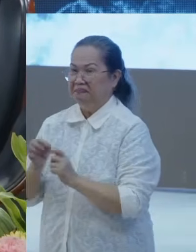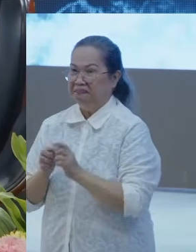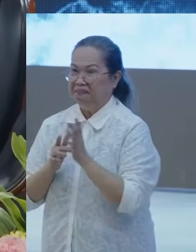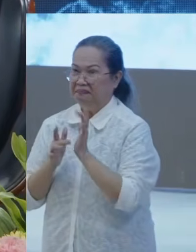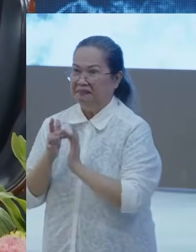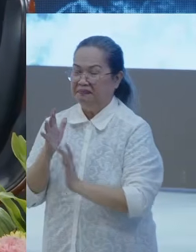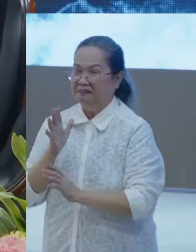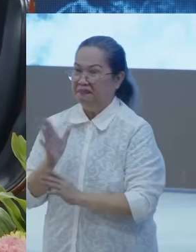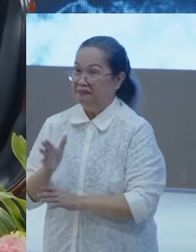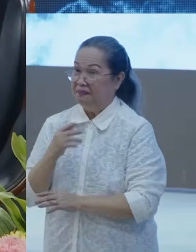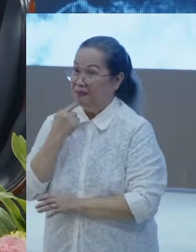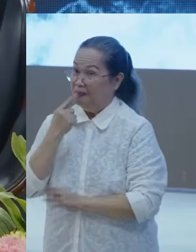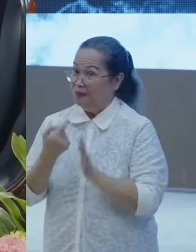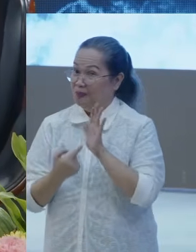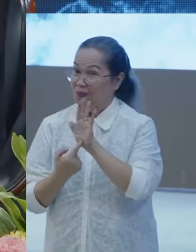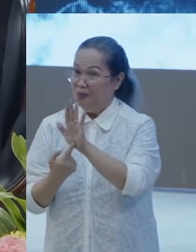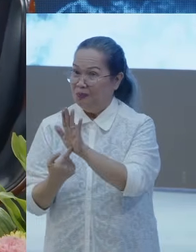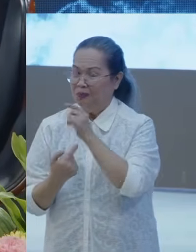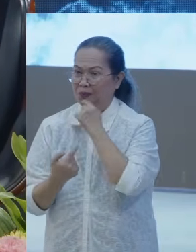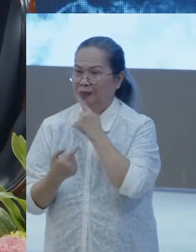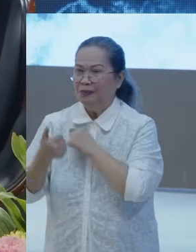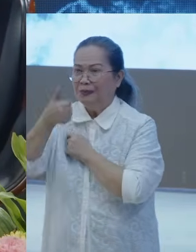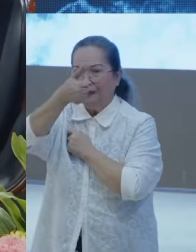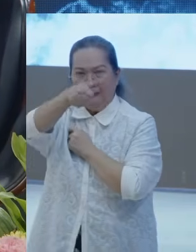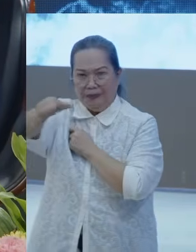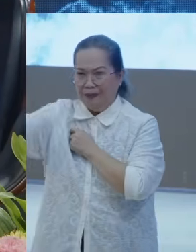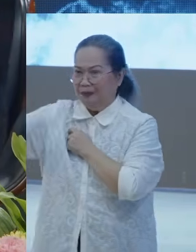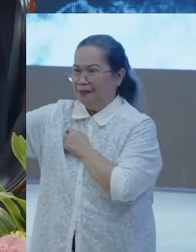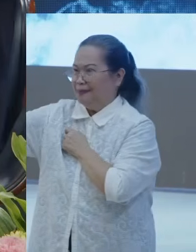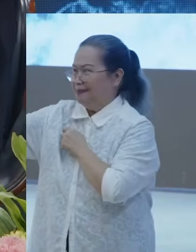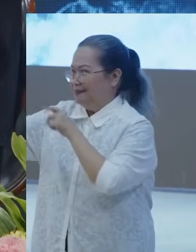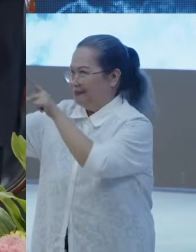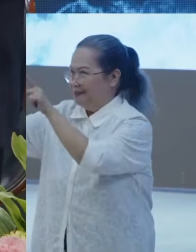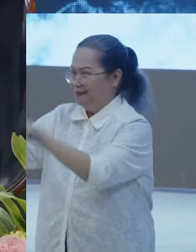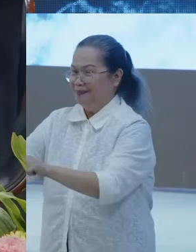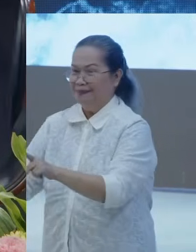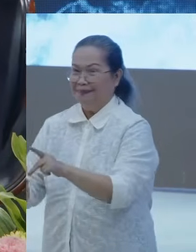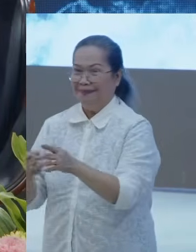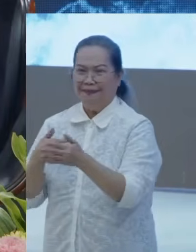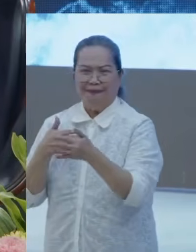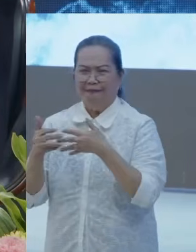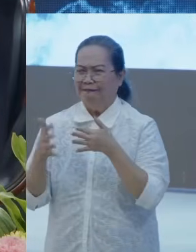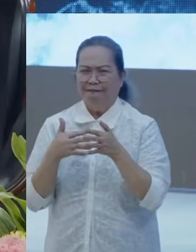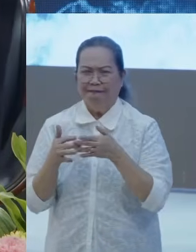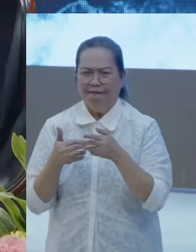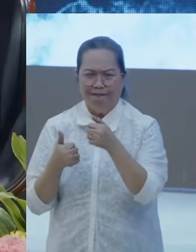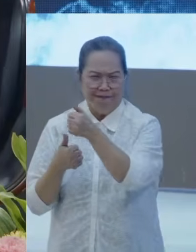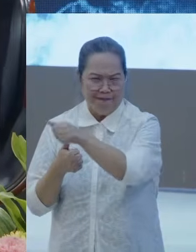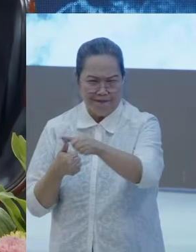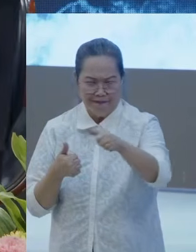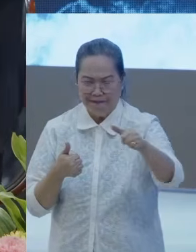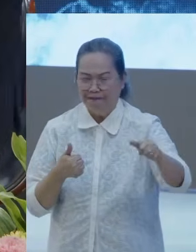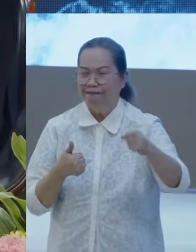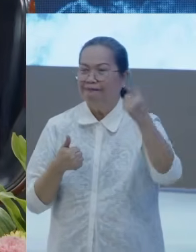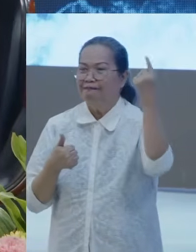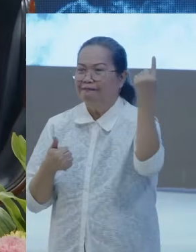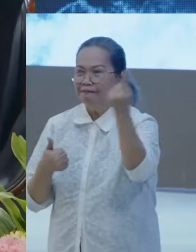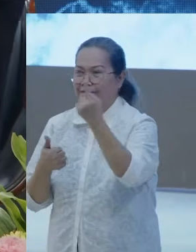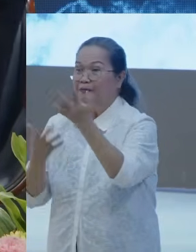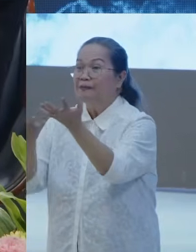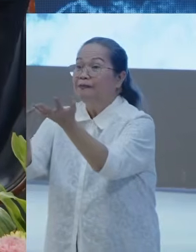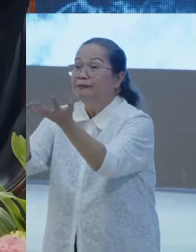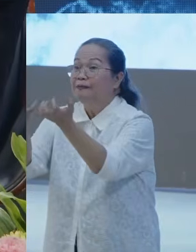At by implication, ang kahit na sino, kahit na anong generation, ang palaging naghahanap